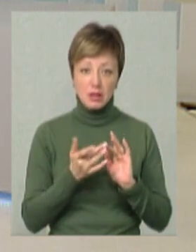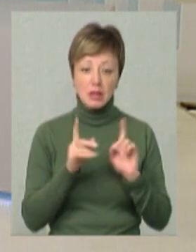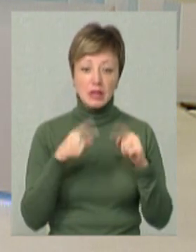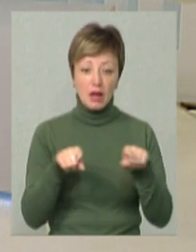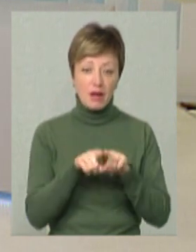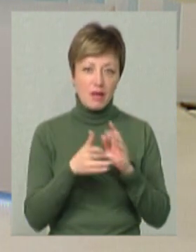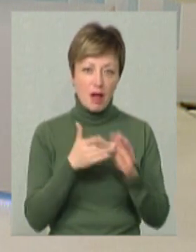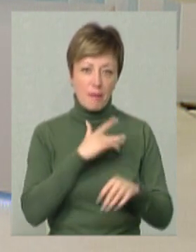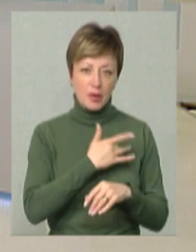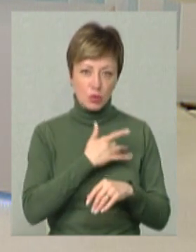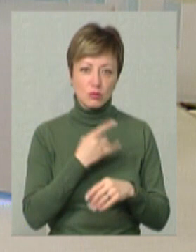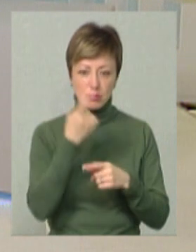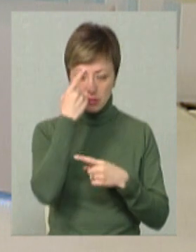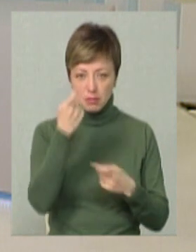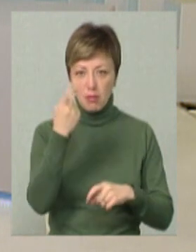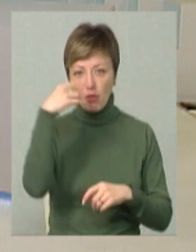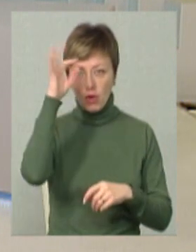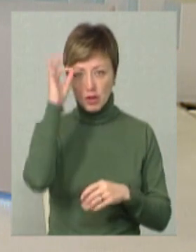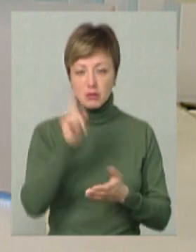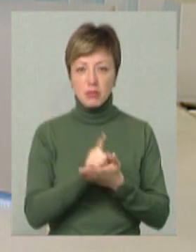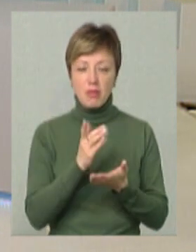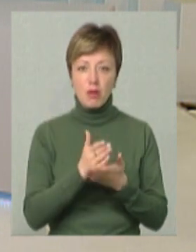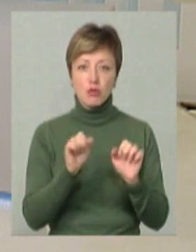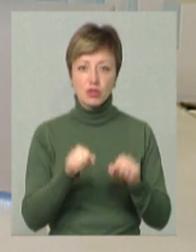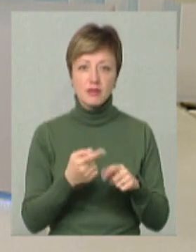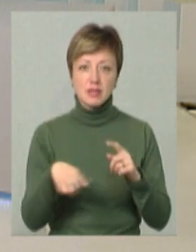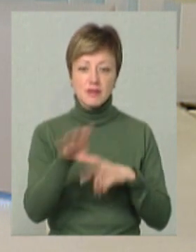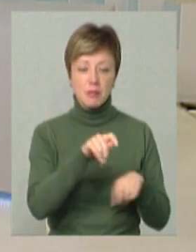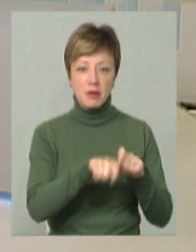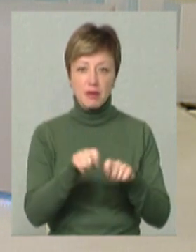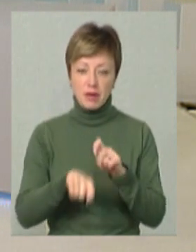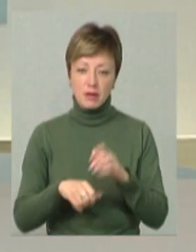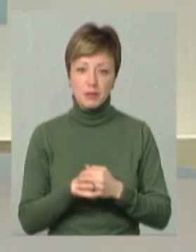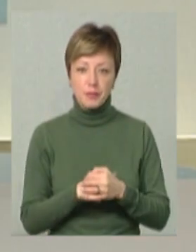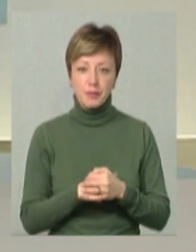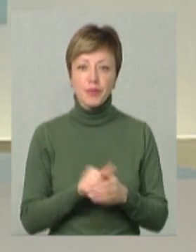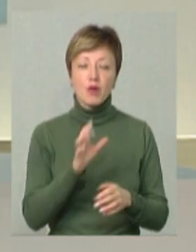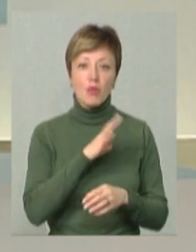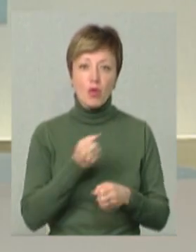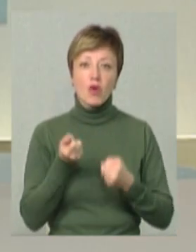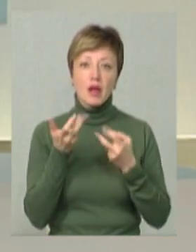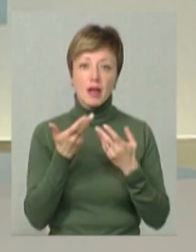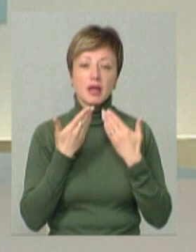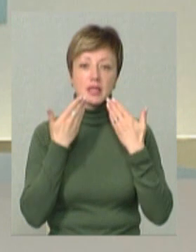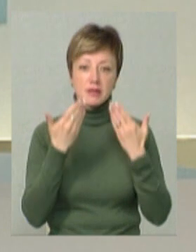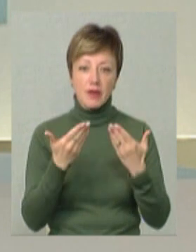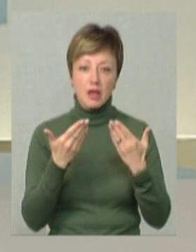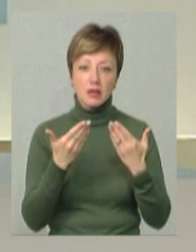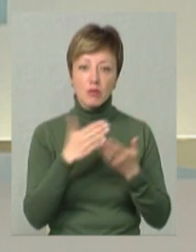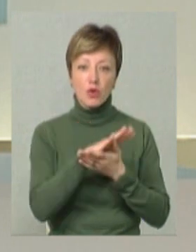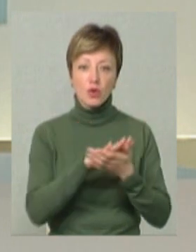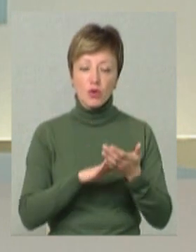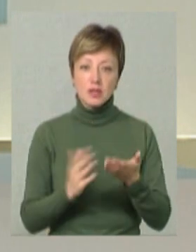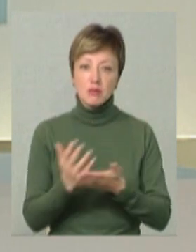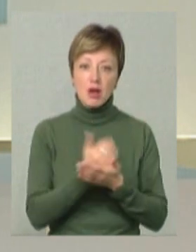яке викликає підозру, теж повідомляйте поліцію, ми маємо можливість це все перевіряти. Було кілька звернень, тому що